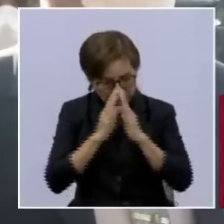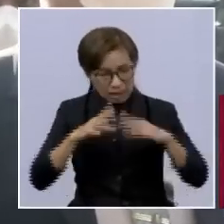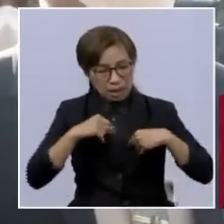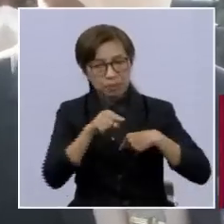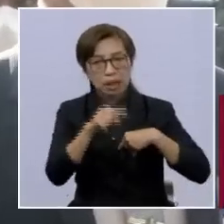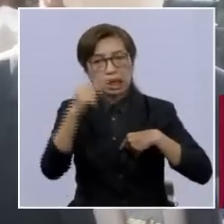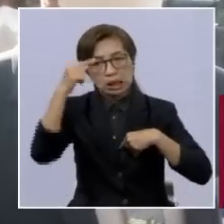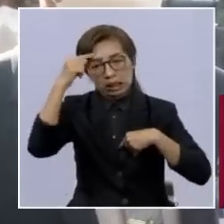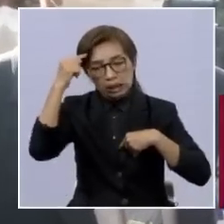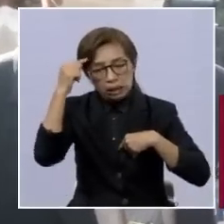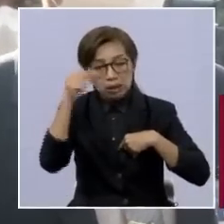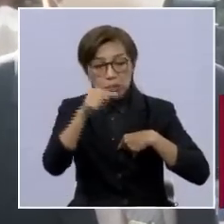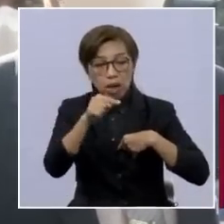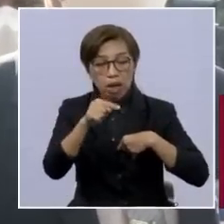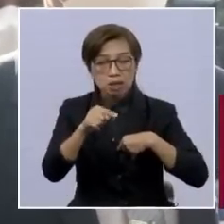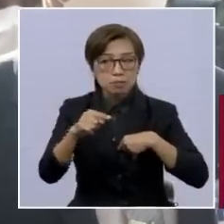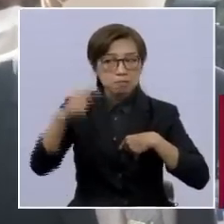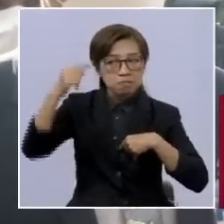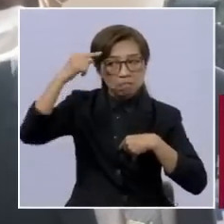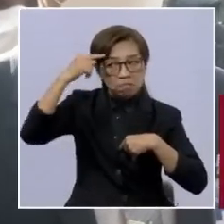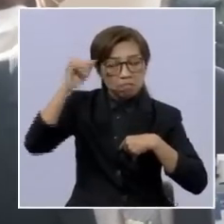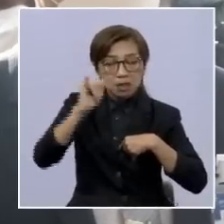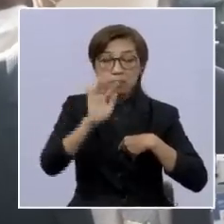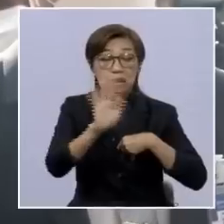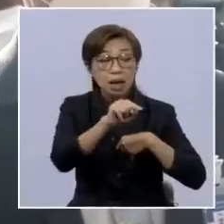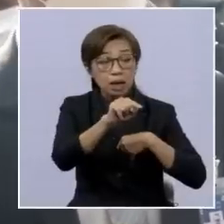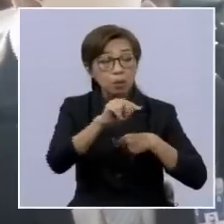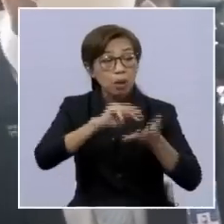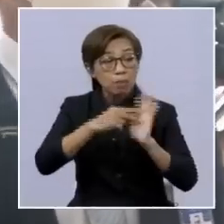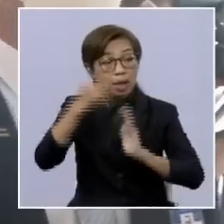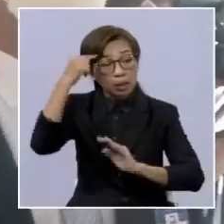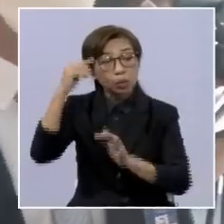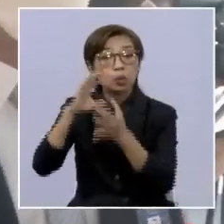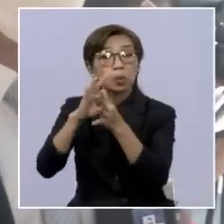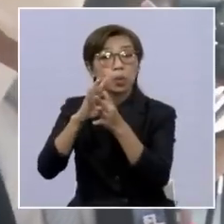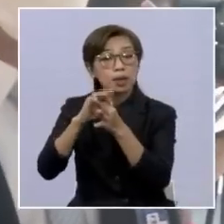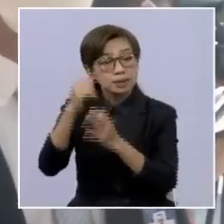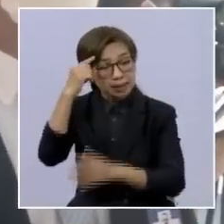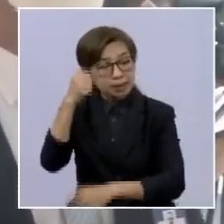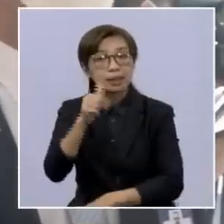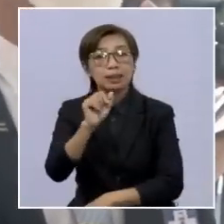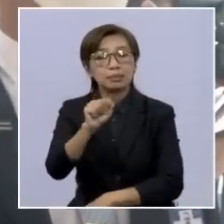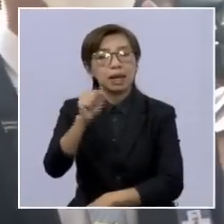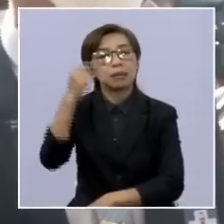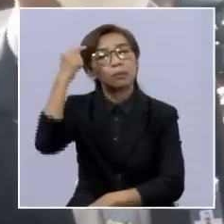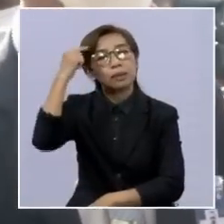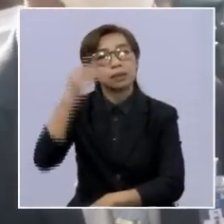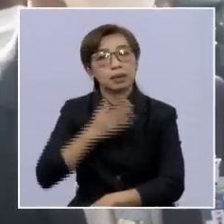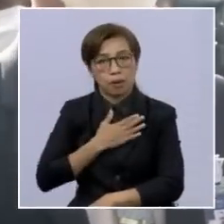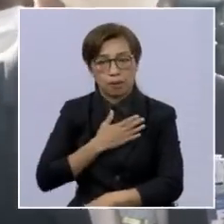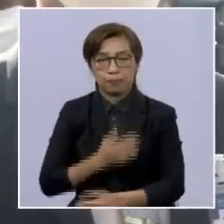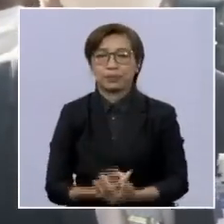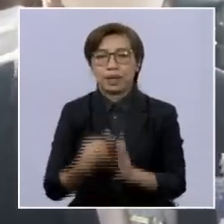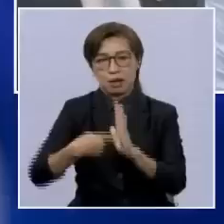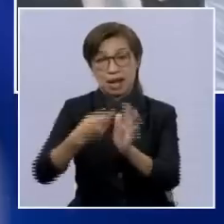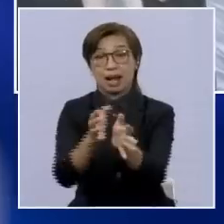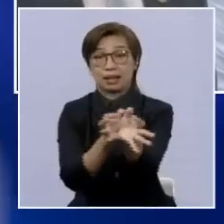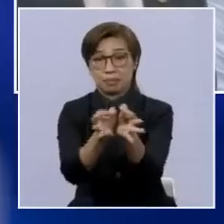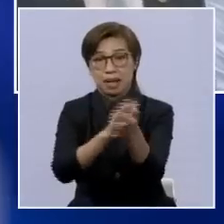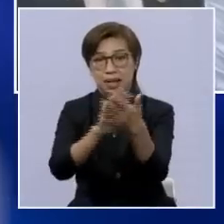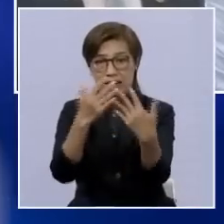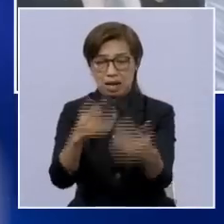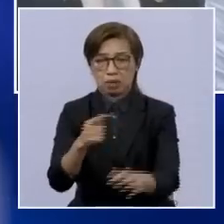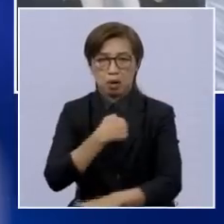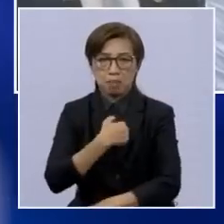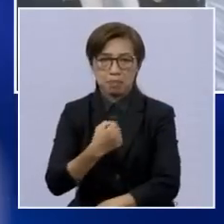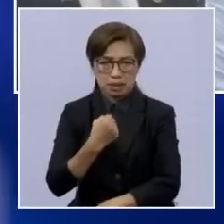และคิดว่าท่านก็ไม่มีเจตนาอะไรน่าจะมีเจตนาที่ดีค่ะ นี่นะฮะก็ถือว่ามีการออกมาชี้แจงแล้วนะฮะแล้วมั่นใจ